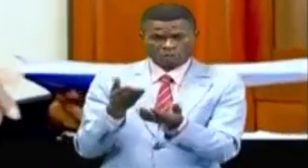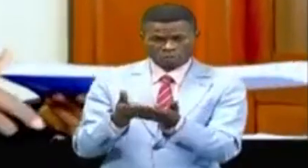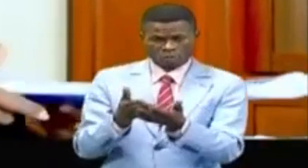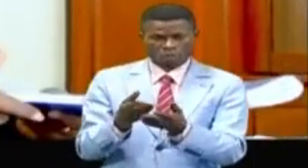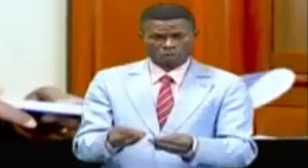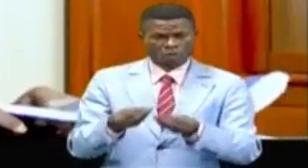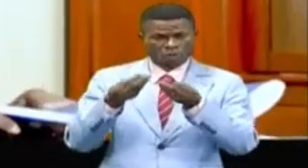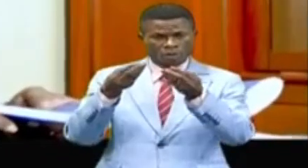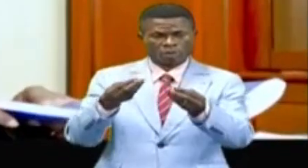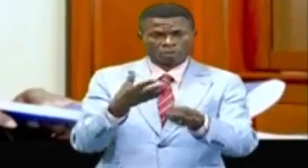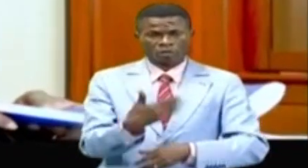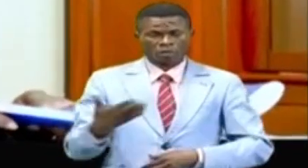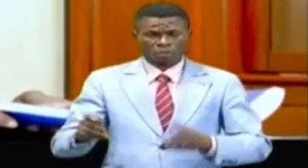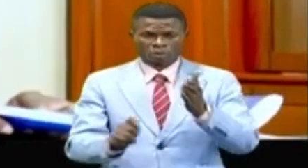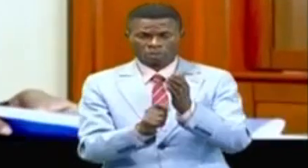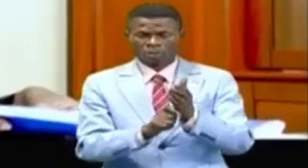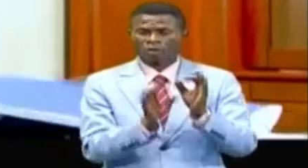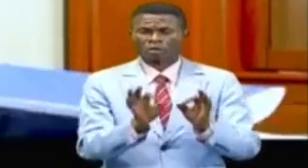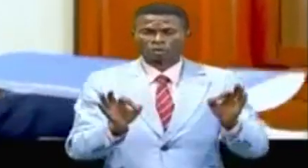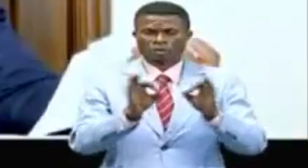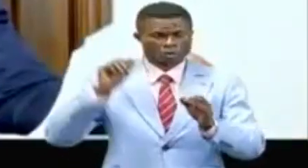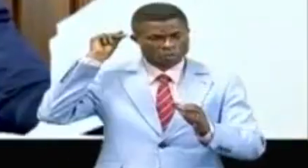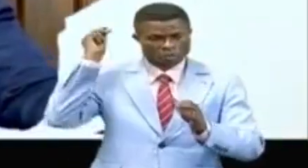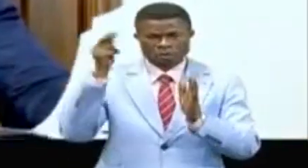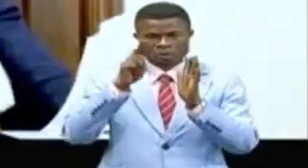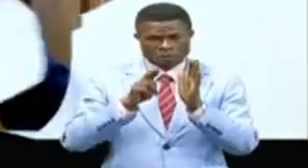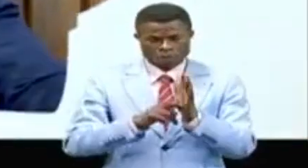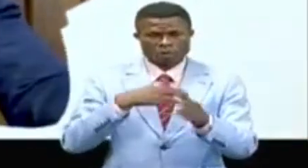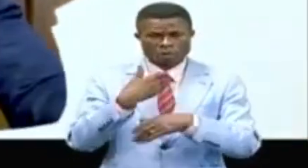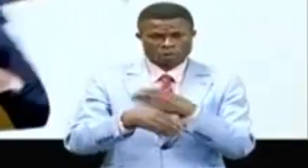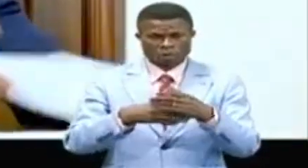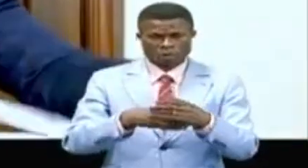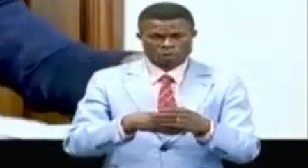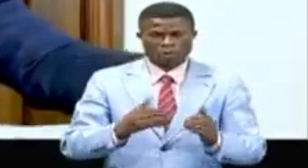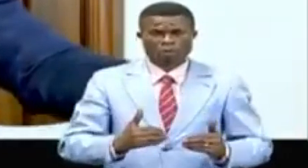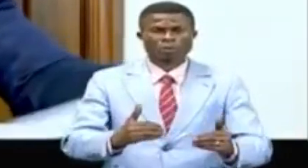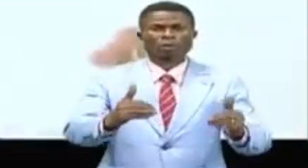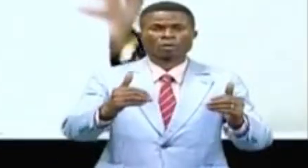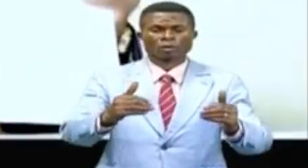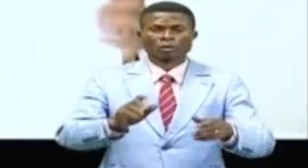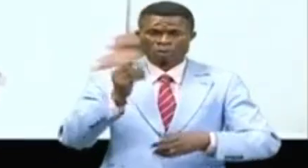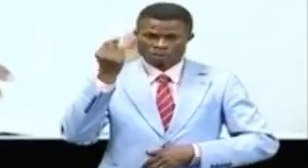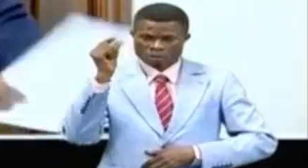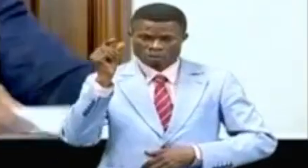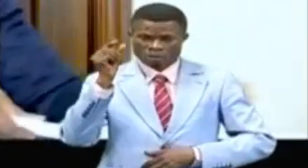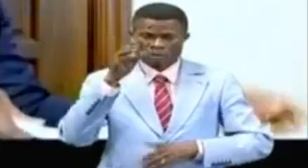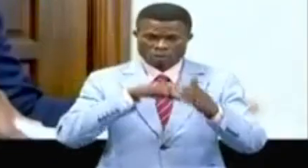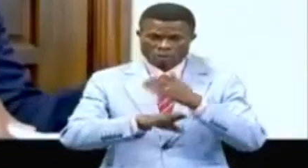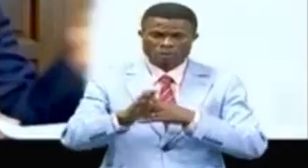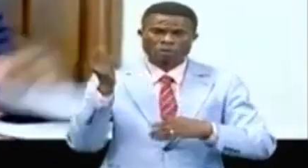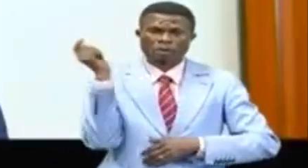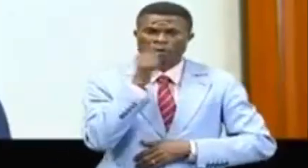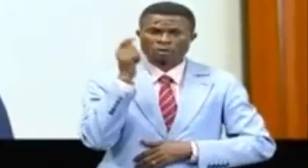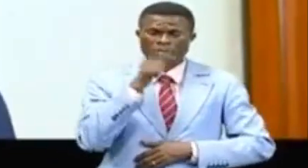apportera des éléments techniques nécessaires au gouvernement pour assurer la chaîne d'approvisionnement de minerais qui rentre dans la